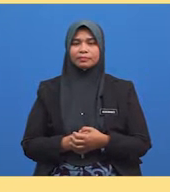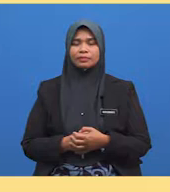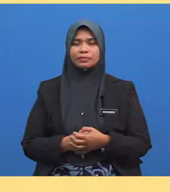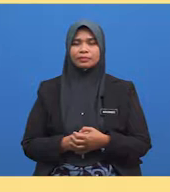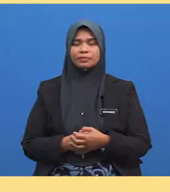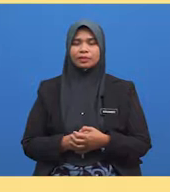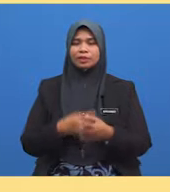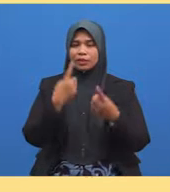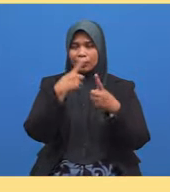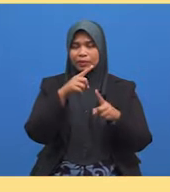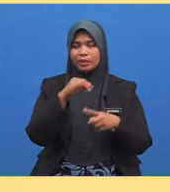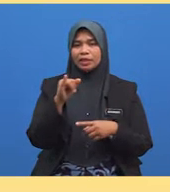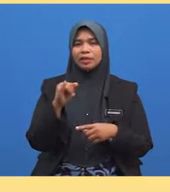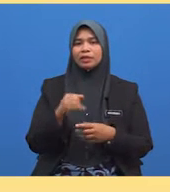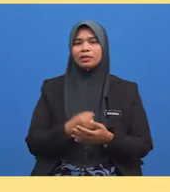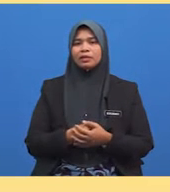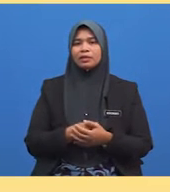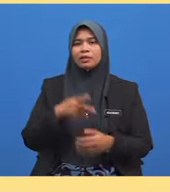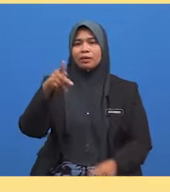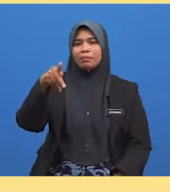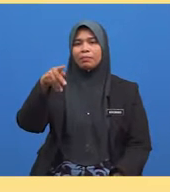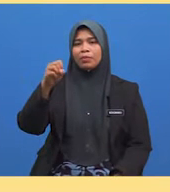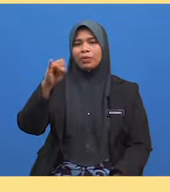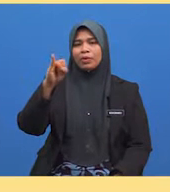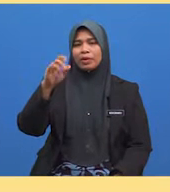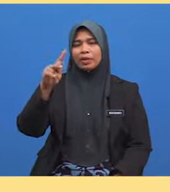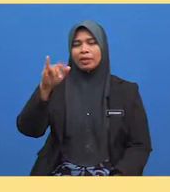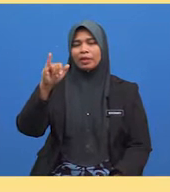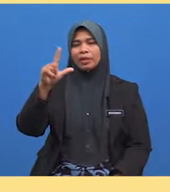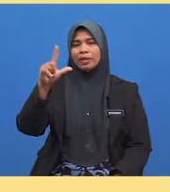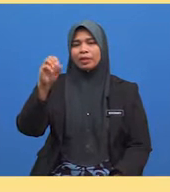Ya, jawapannya poikiloderma.